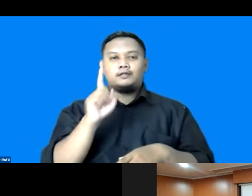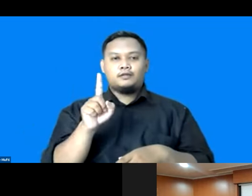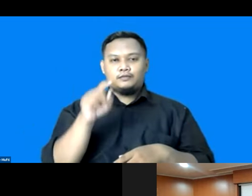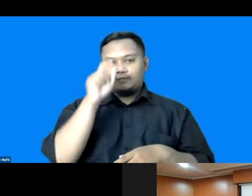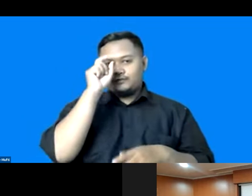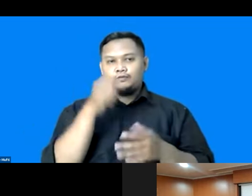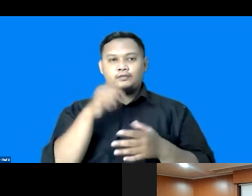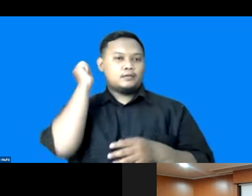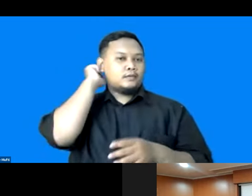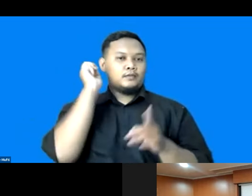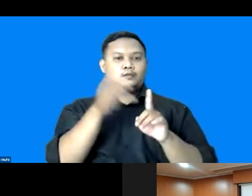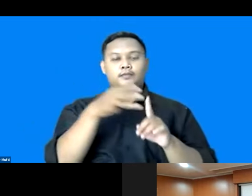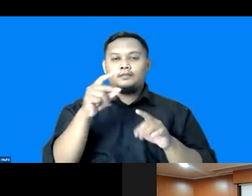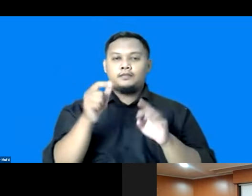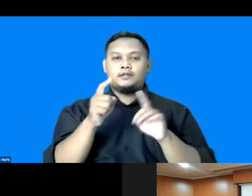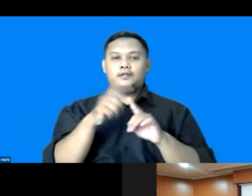Bu Berti mungkin.